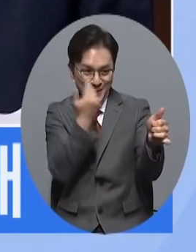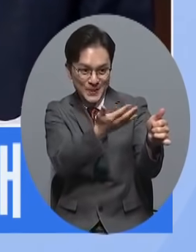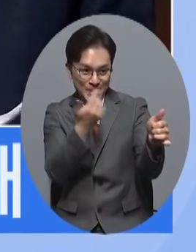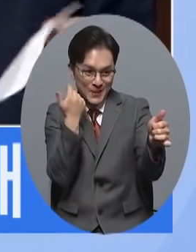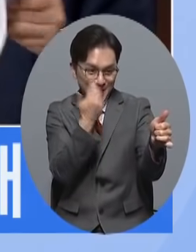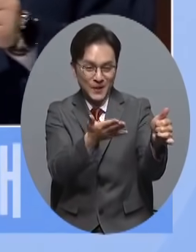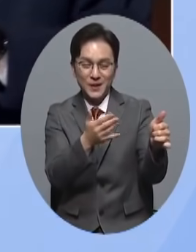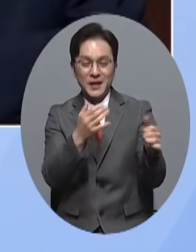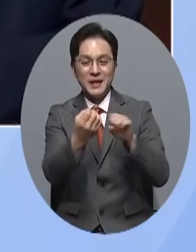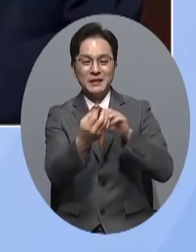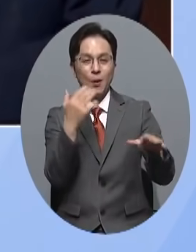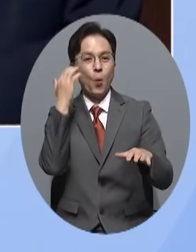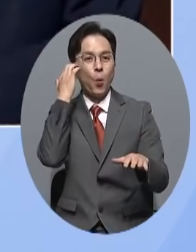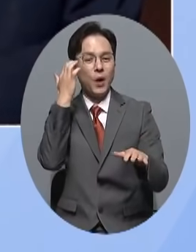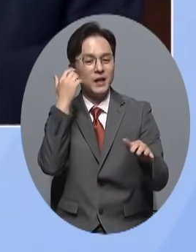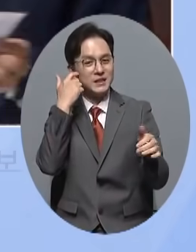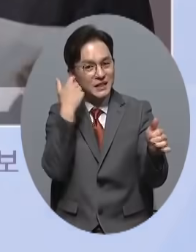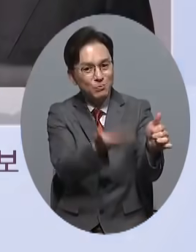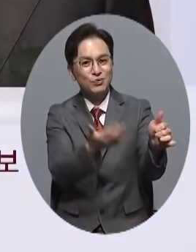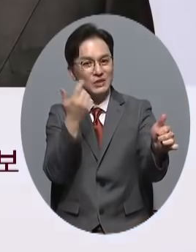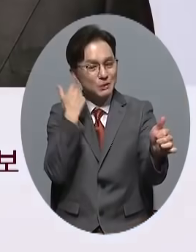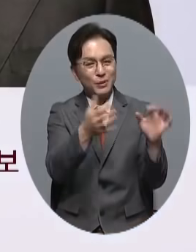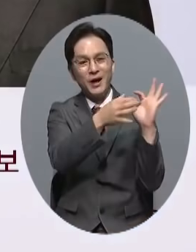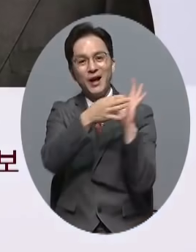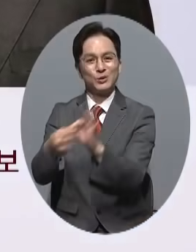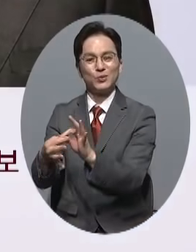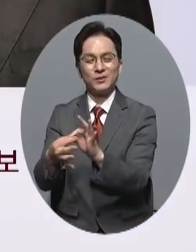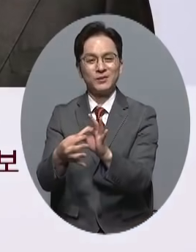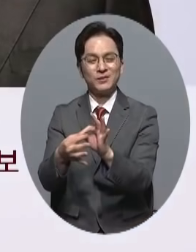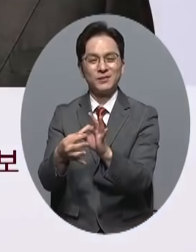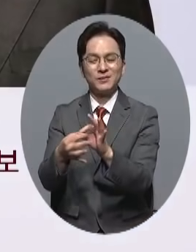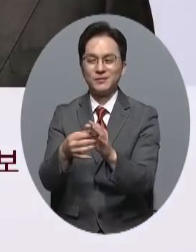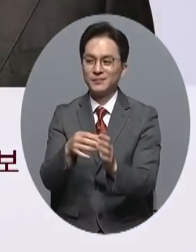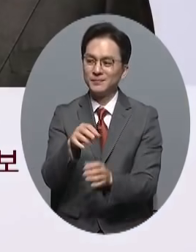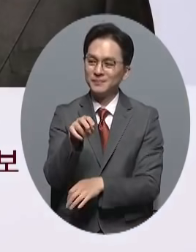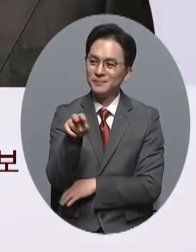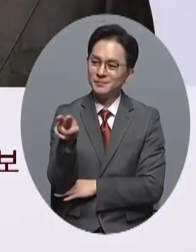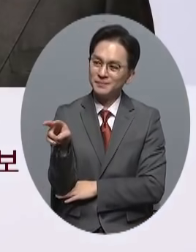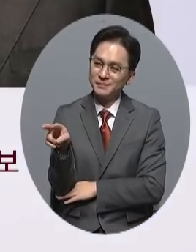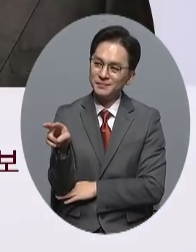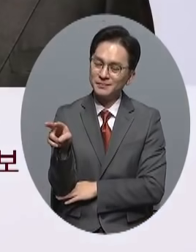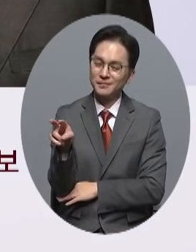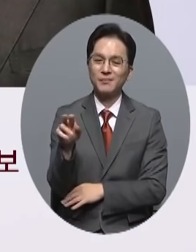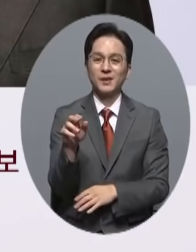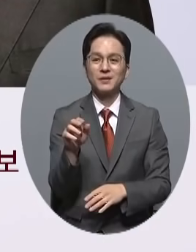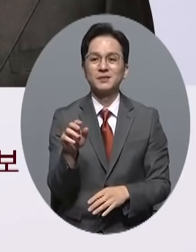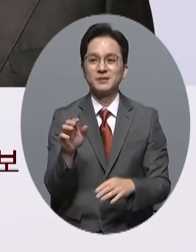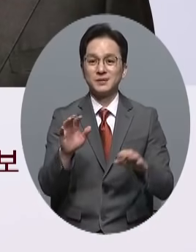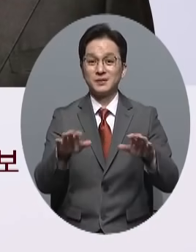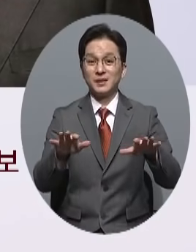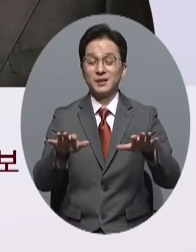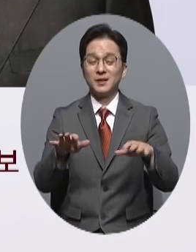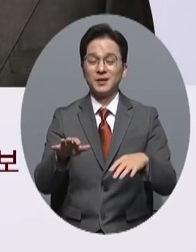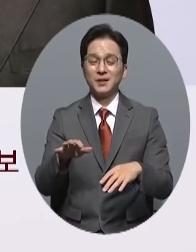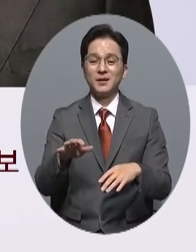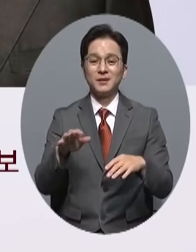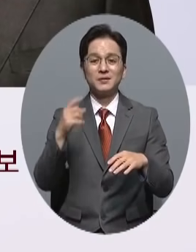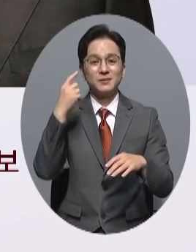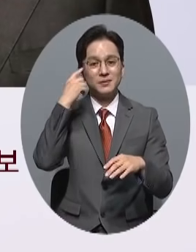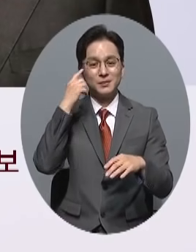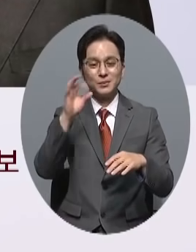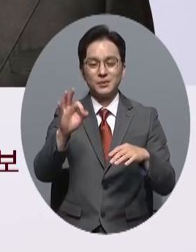되지 않겠느냐라고 공격하는데 저는 저렇게 디테일하게 사실은 지금 사실 어떤 정치인이 저렇게 정말 그러니까 지금